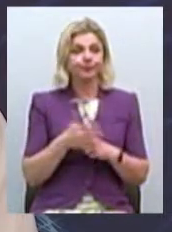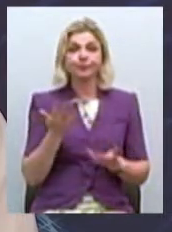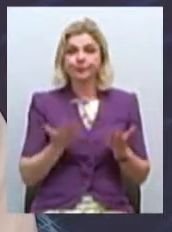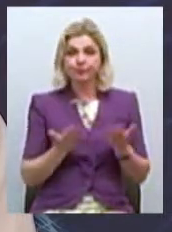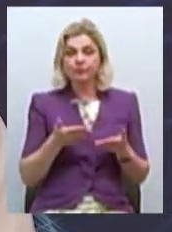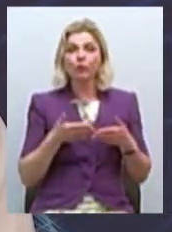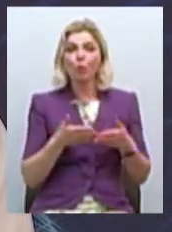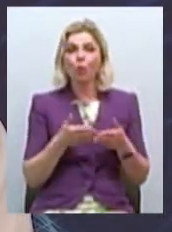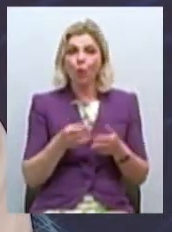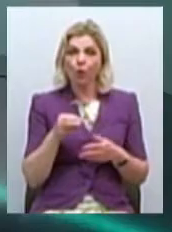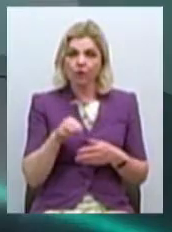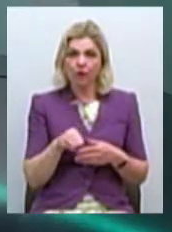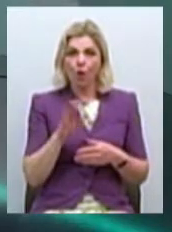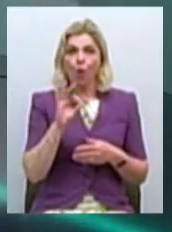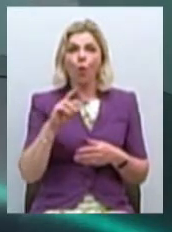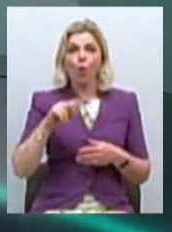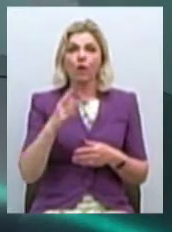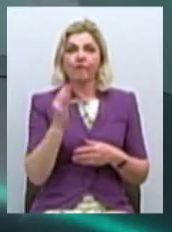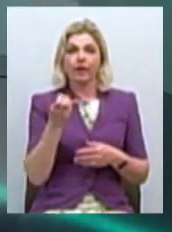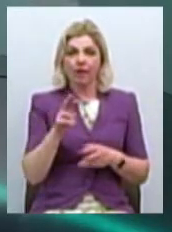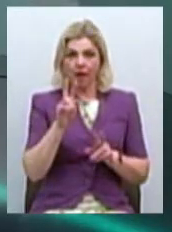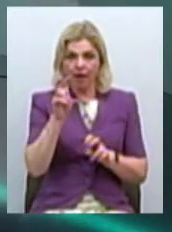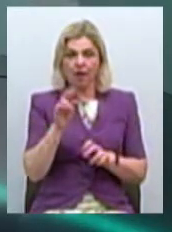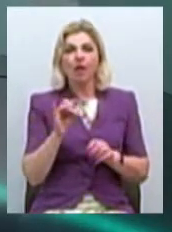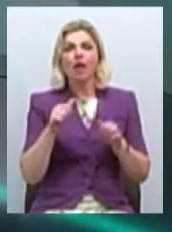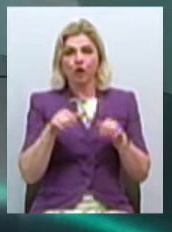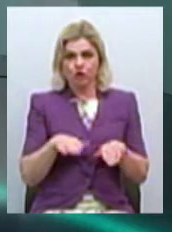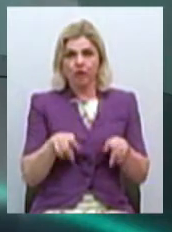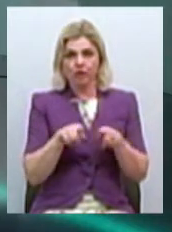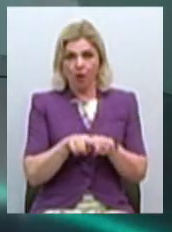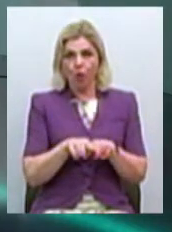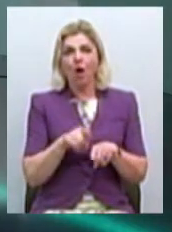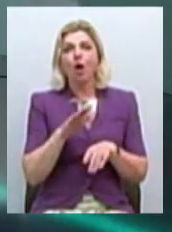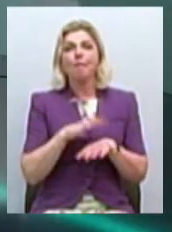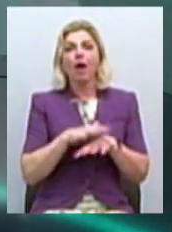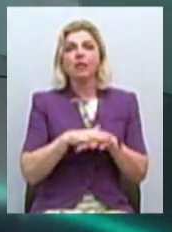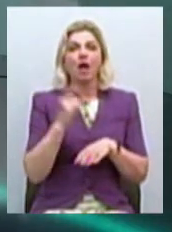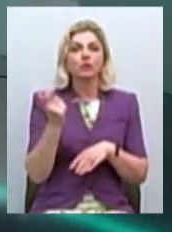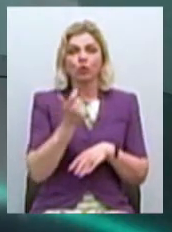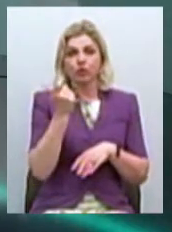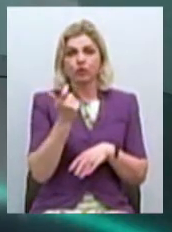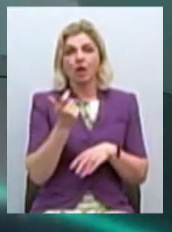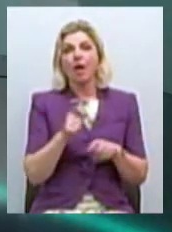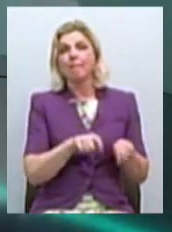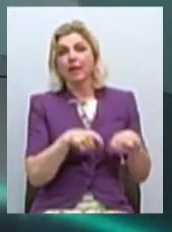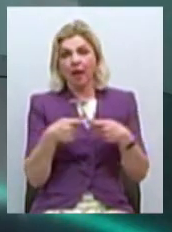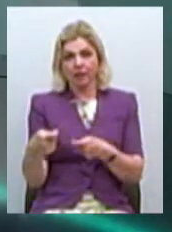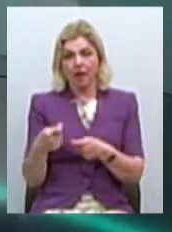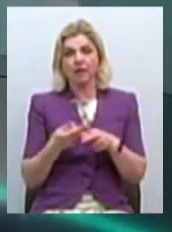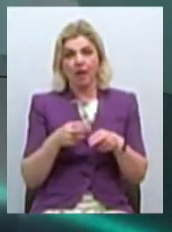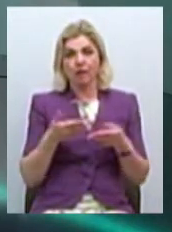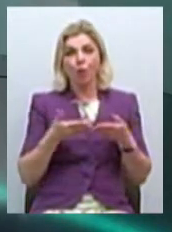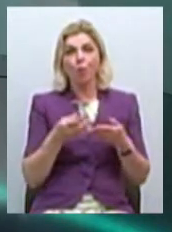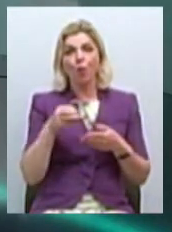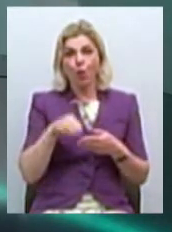Если порт Ольвия сегодня и принято такое решение балансодержателем, министерством передать его в концессию, перейдет